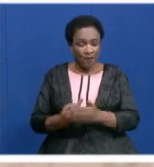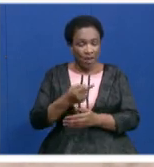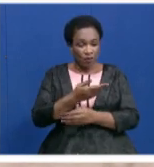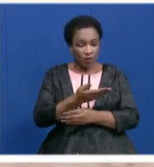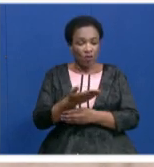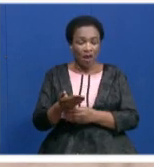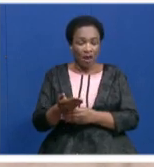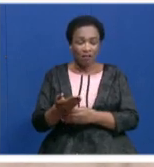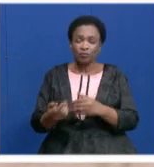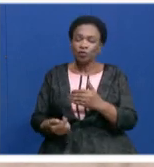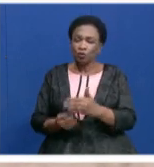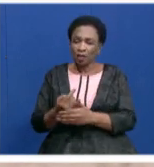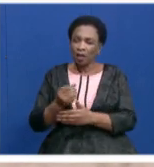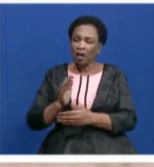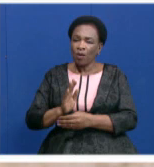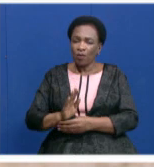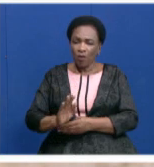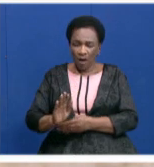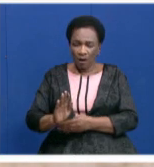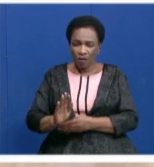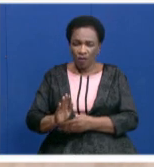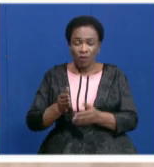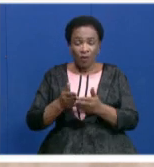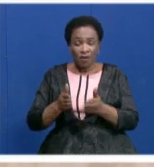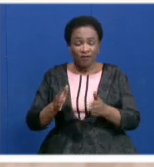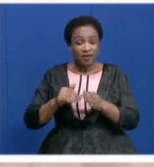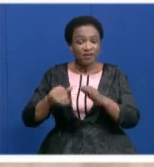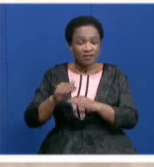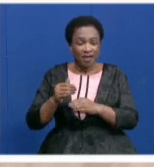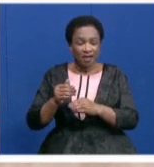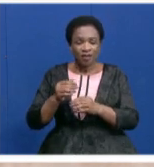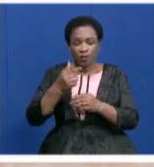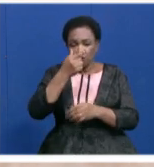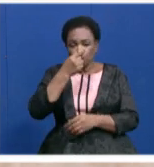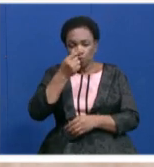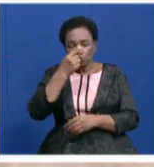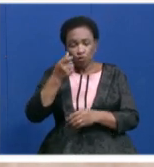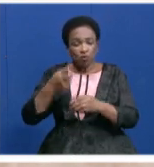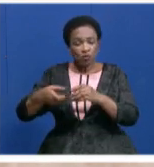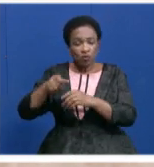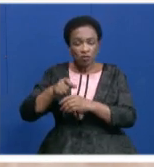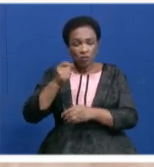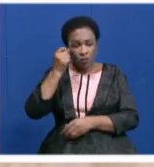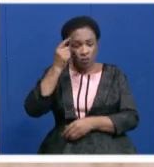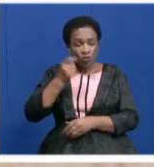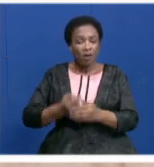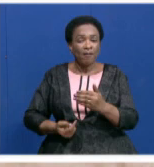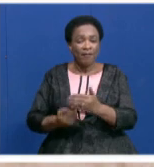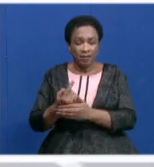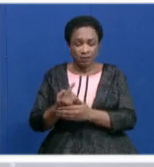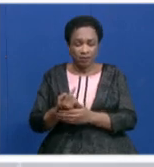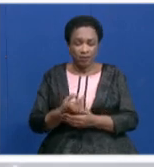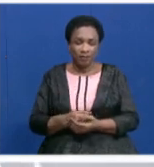kuj wa watu w nai zaid ku uchu il ku haya nam